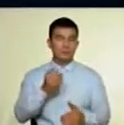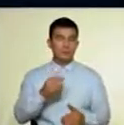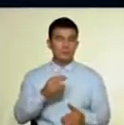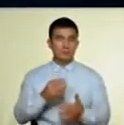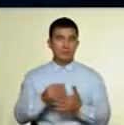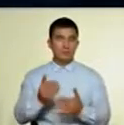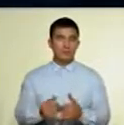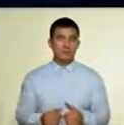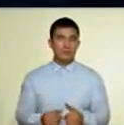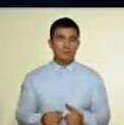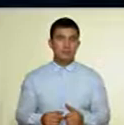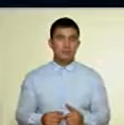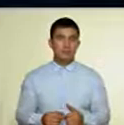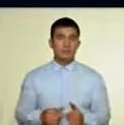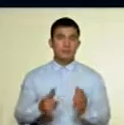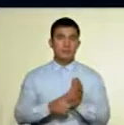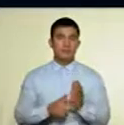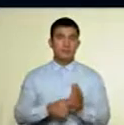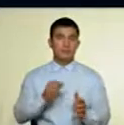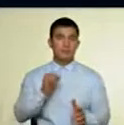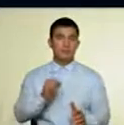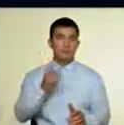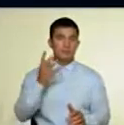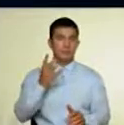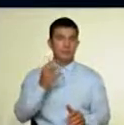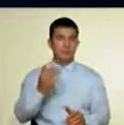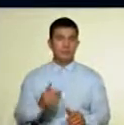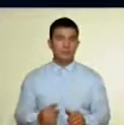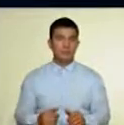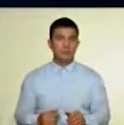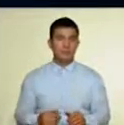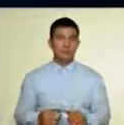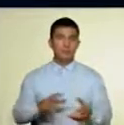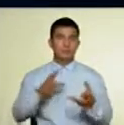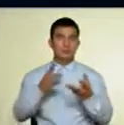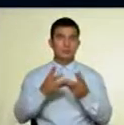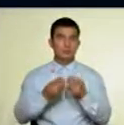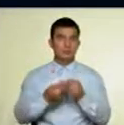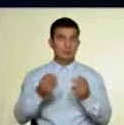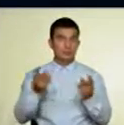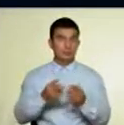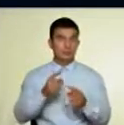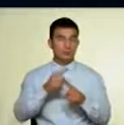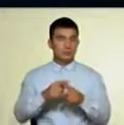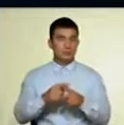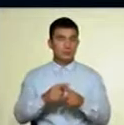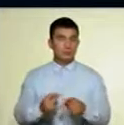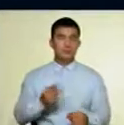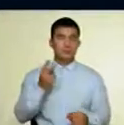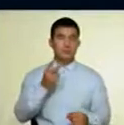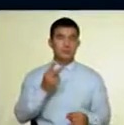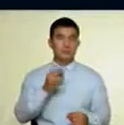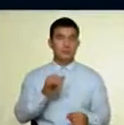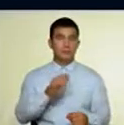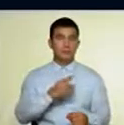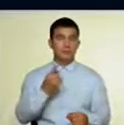7 A'nın 4-chi darajasi yig'indi bo'lgandan keyin plus yozamiz va ikkinchi